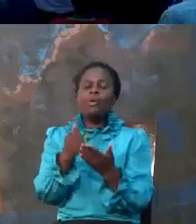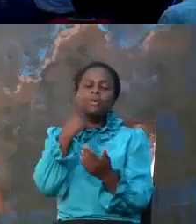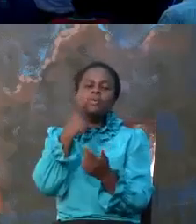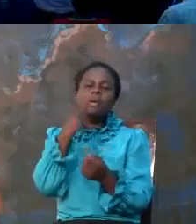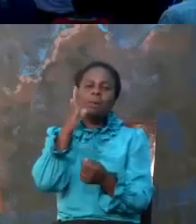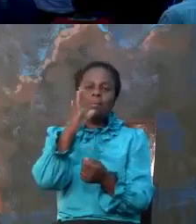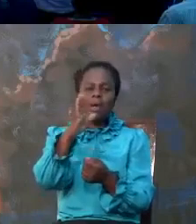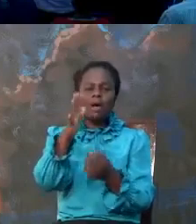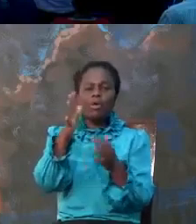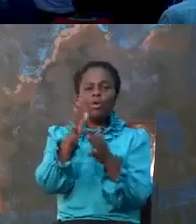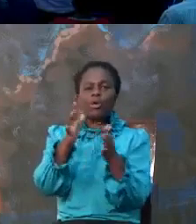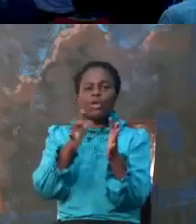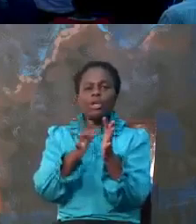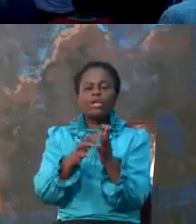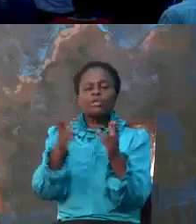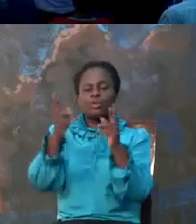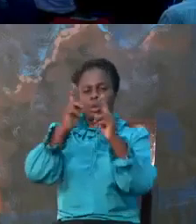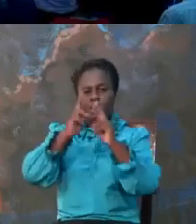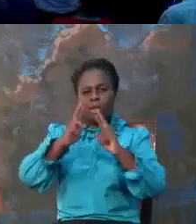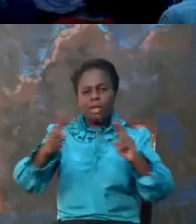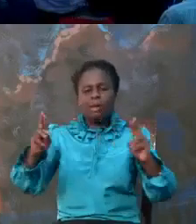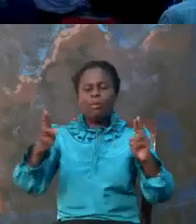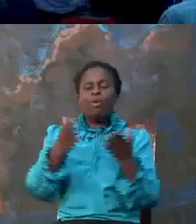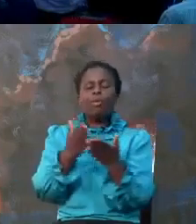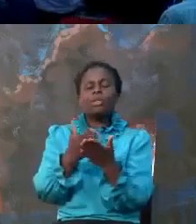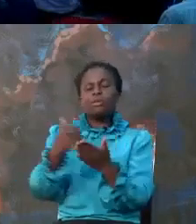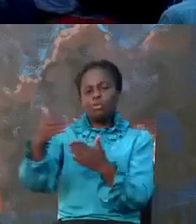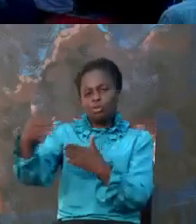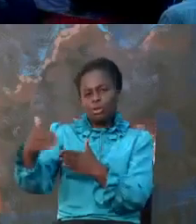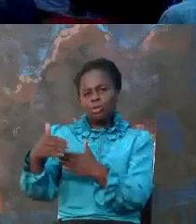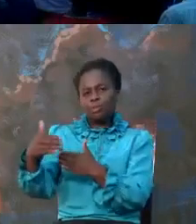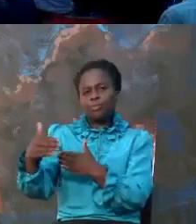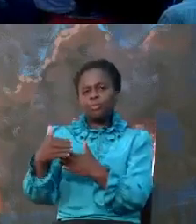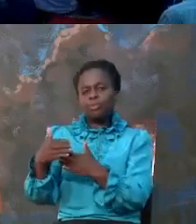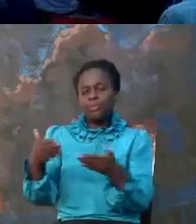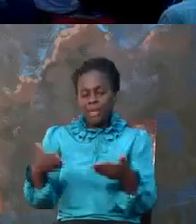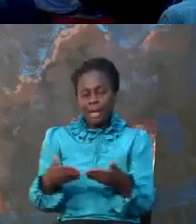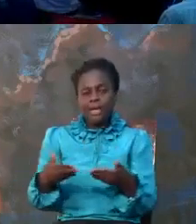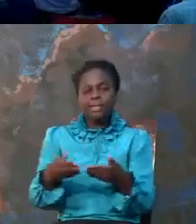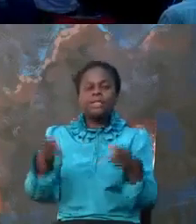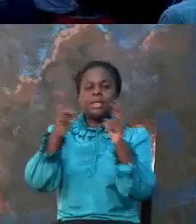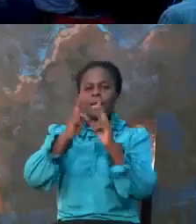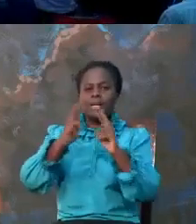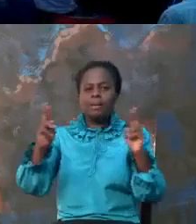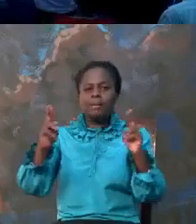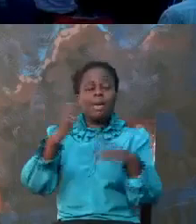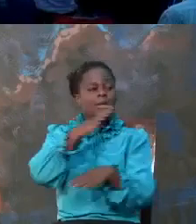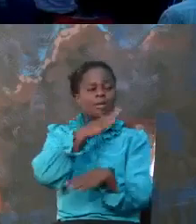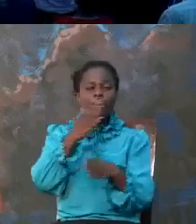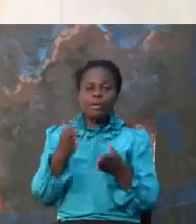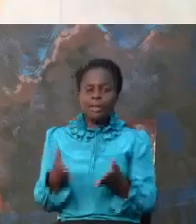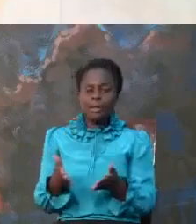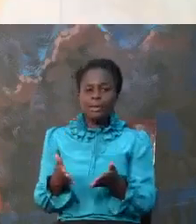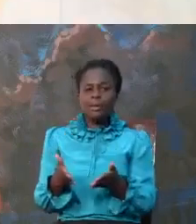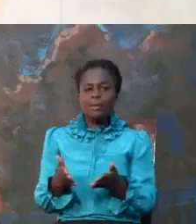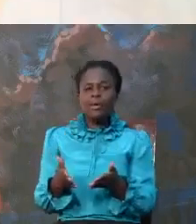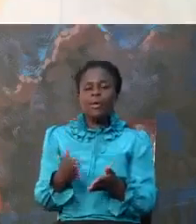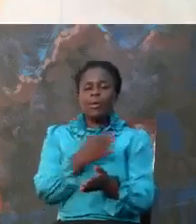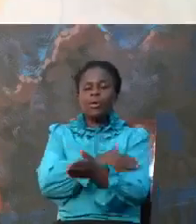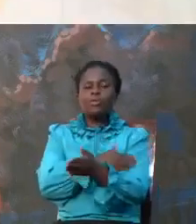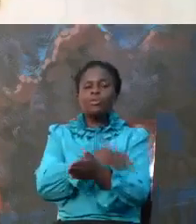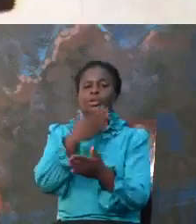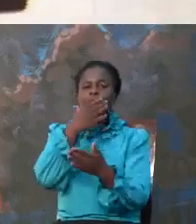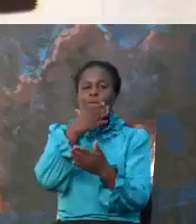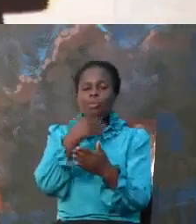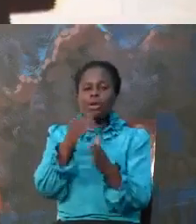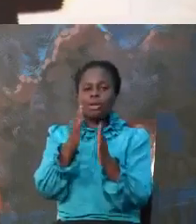yako. Yesu ni rehemu, maana tunasogea kwenye kiti cha rehema. Jioni ya leo, watumishi wa Bwana